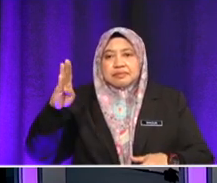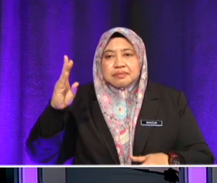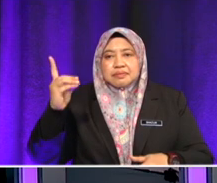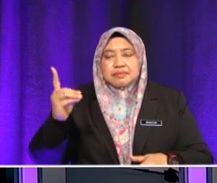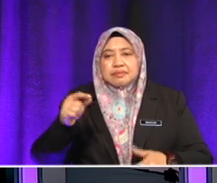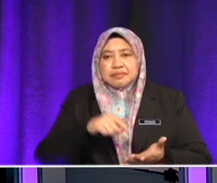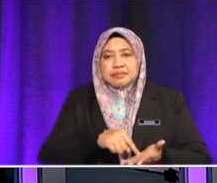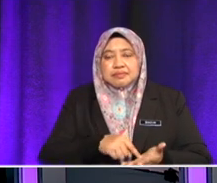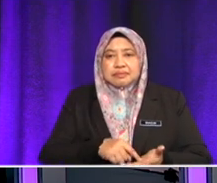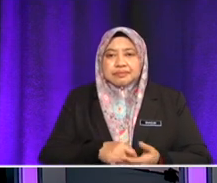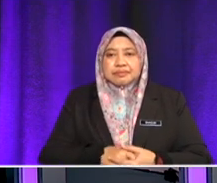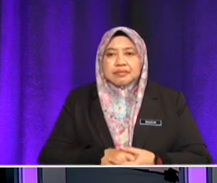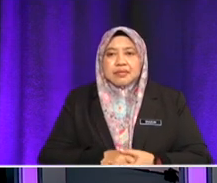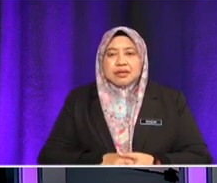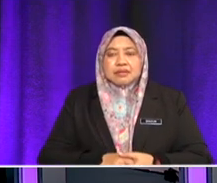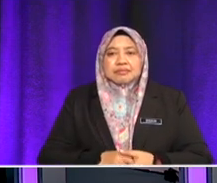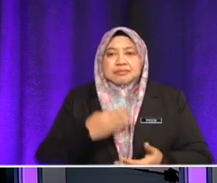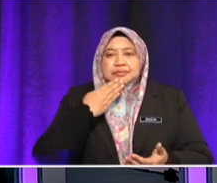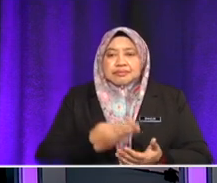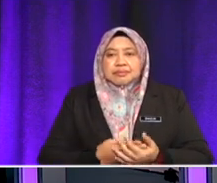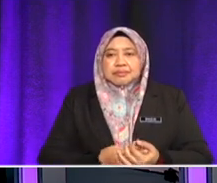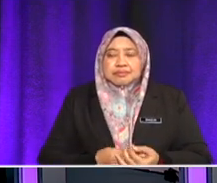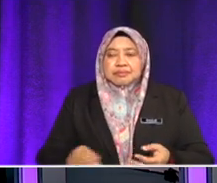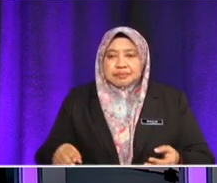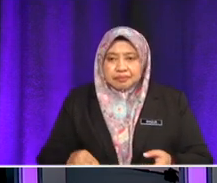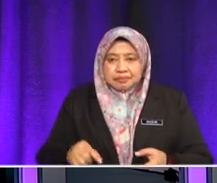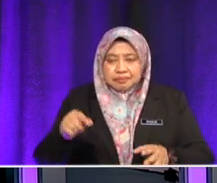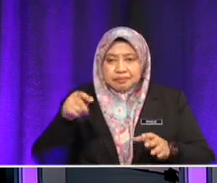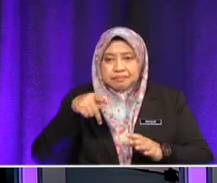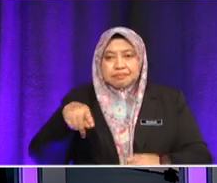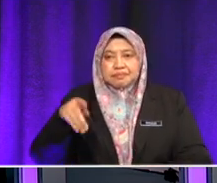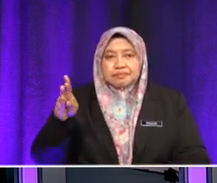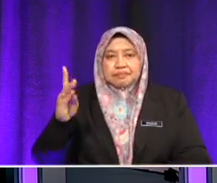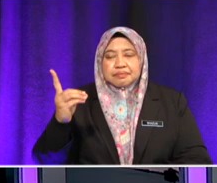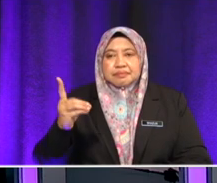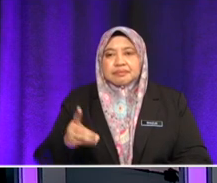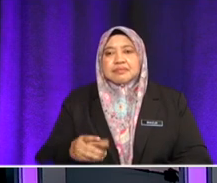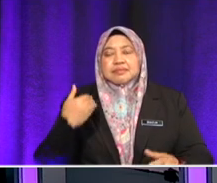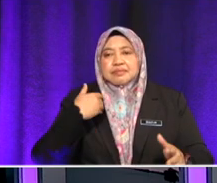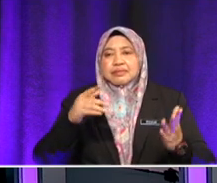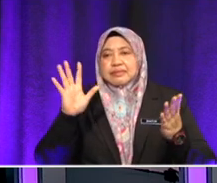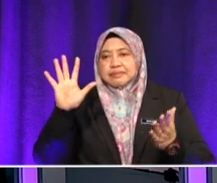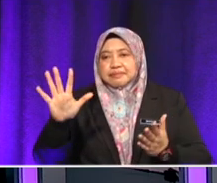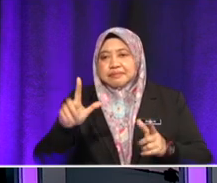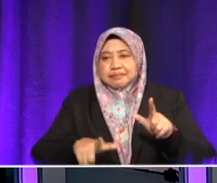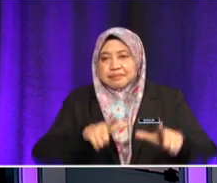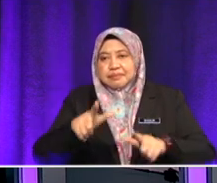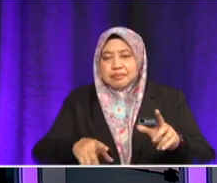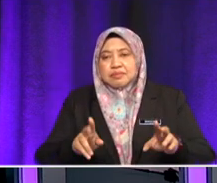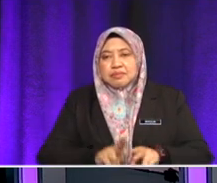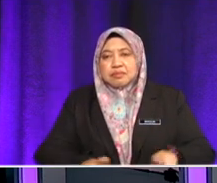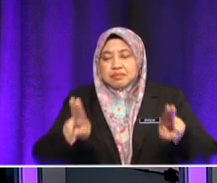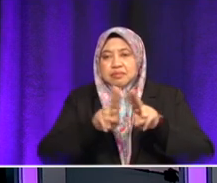ini pelaksanaan pencak silat ini terdiri dari pada 5 langkah utama yang boleh